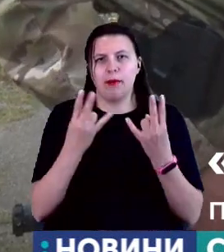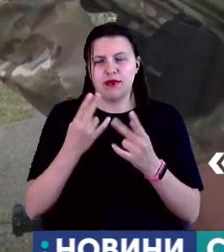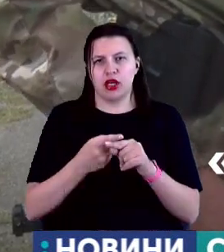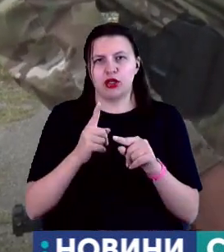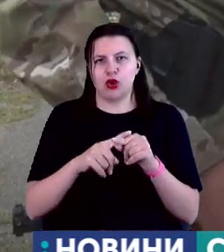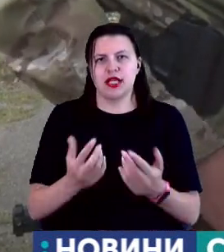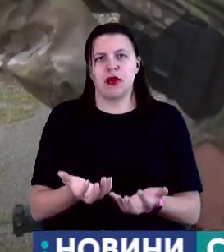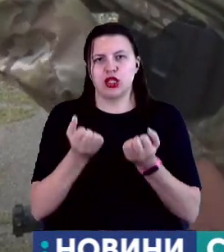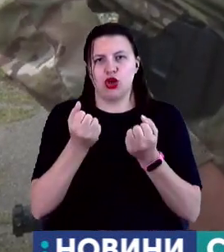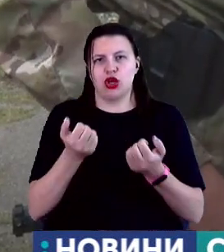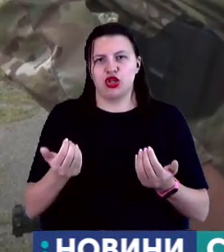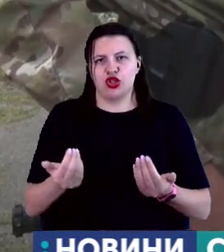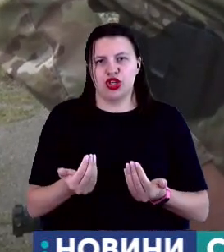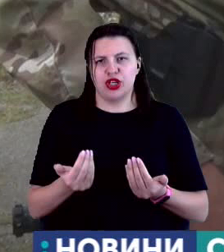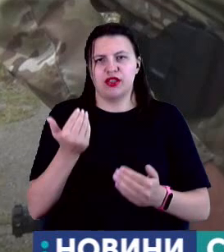вам, вашому напарнику,